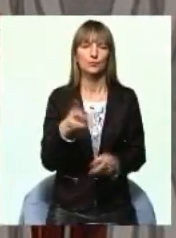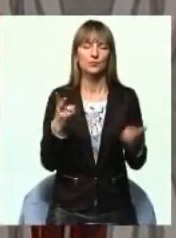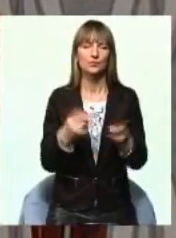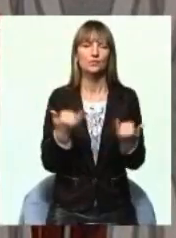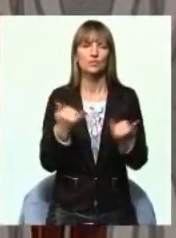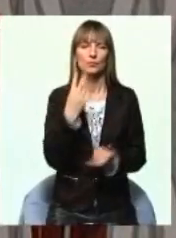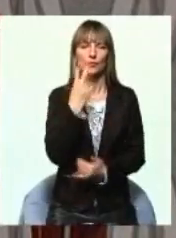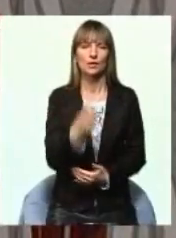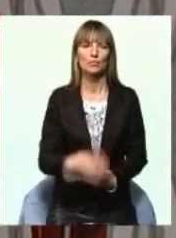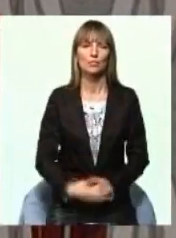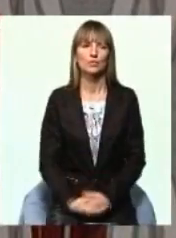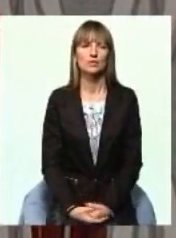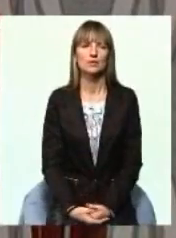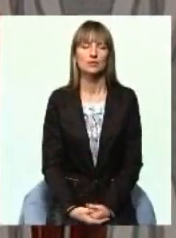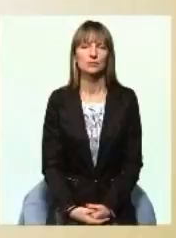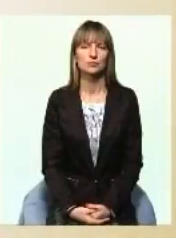і подивимося.